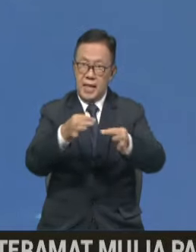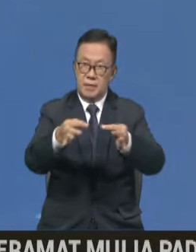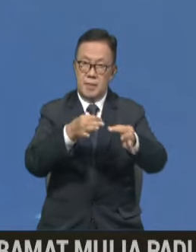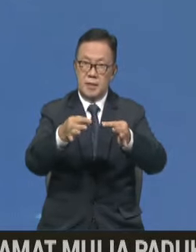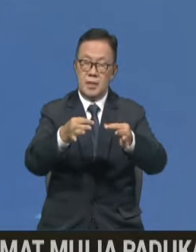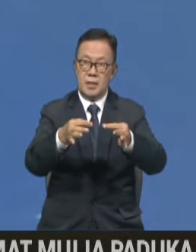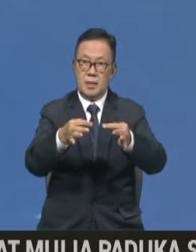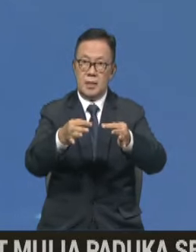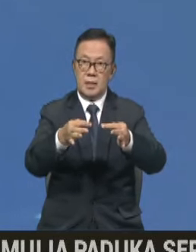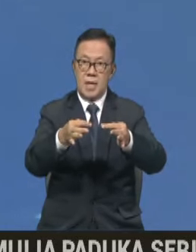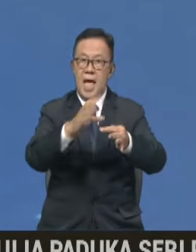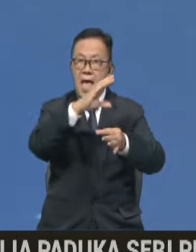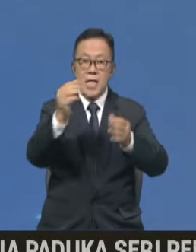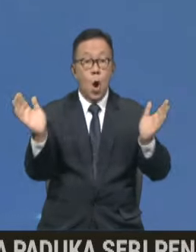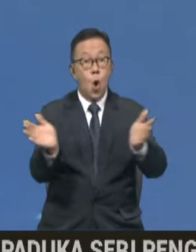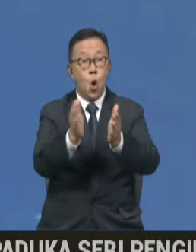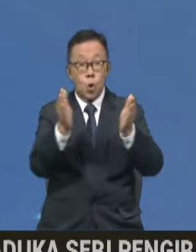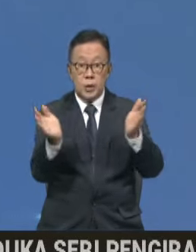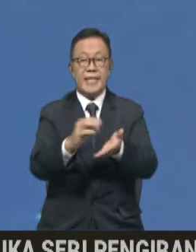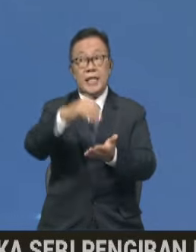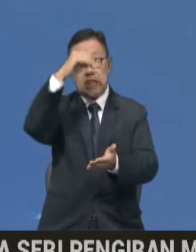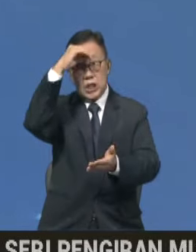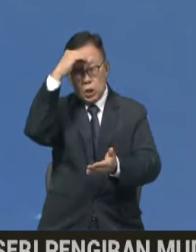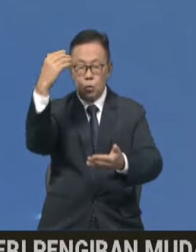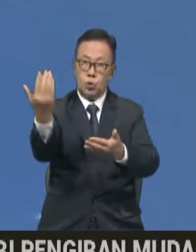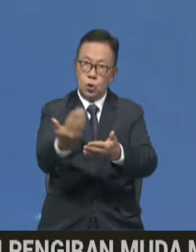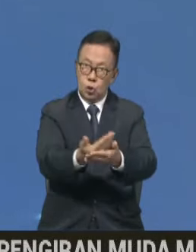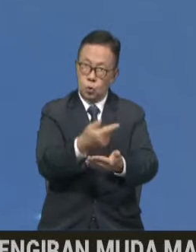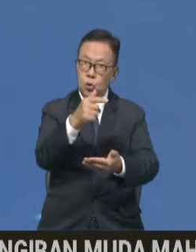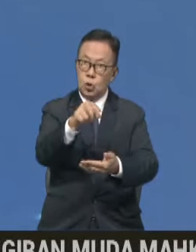ucapan khas bagi mengalulukan pelajar baharu tahun akademik